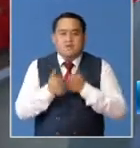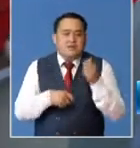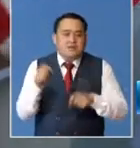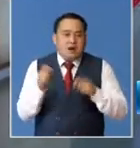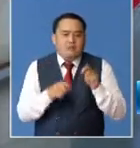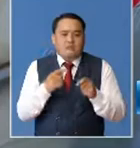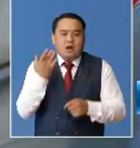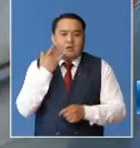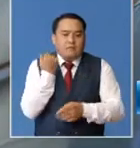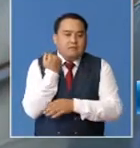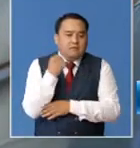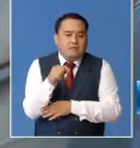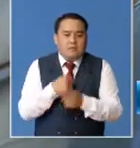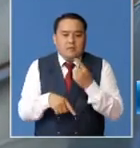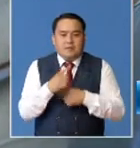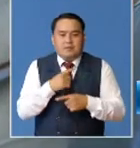всегда возвращался с победой.